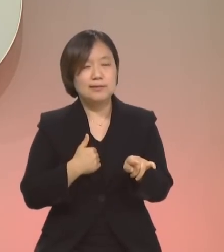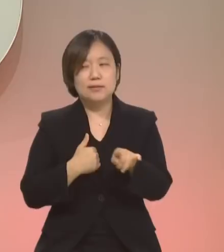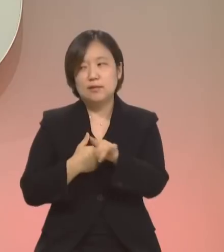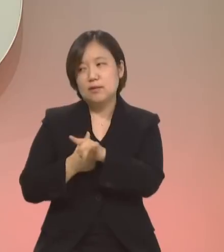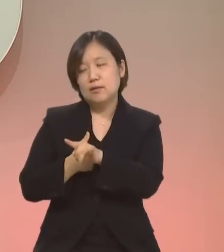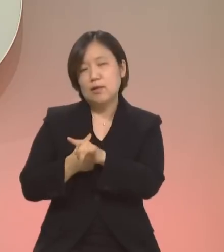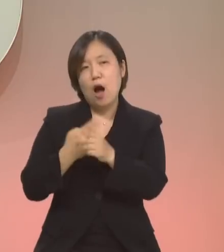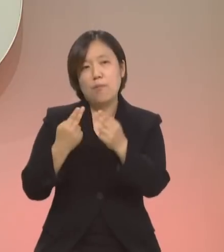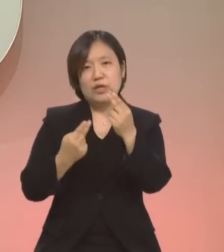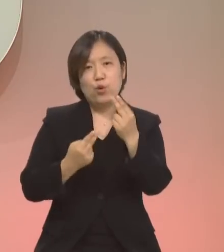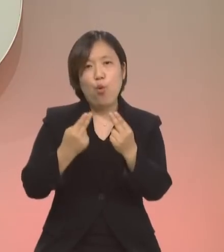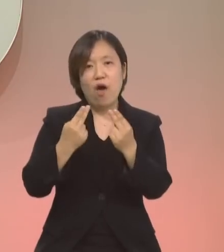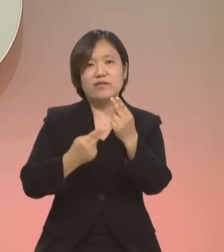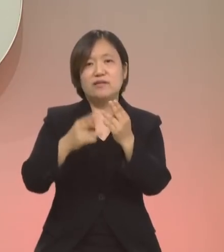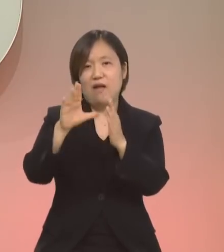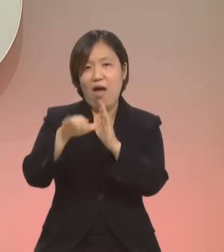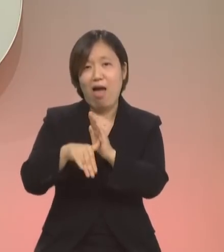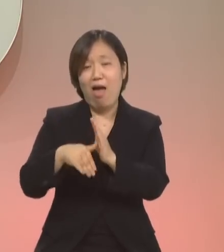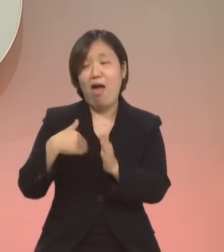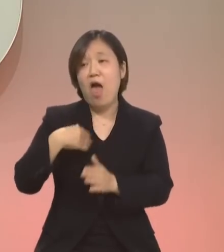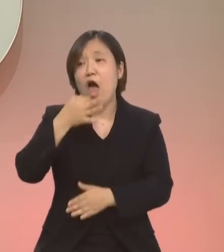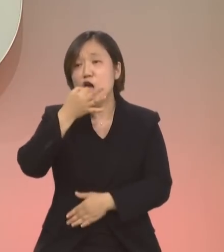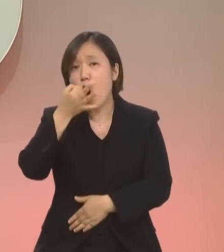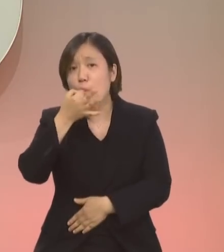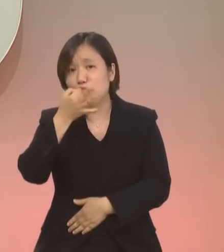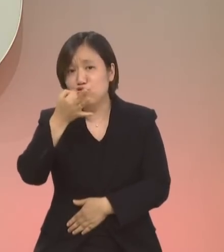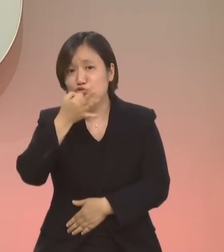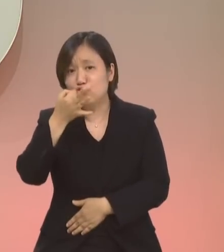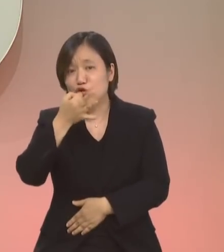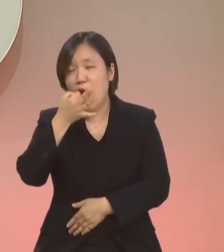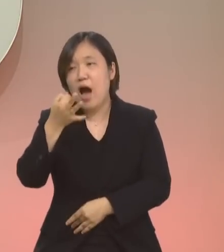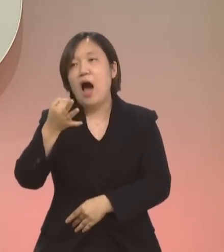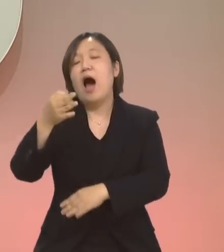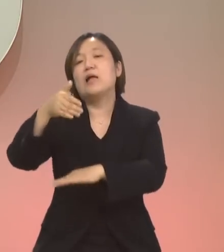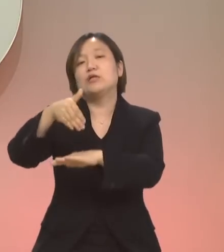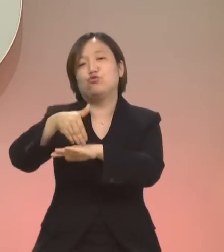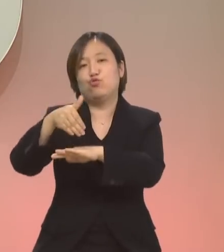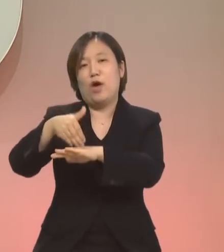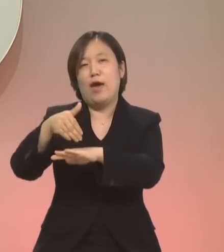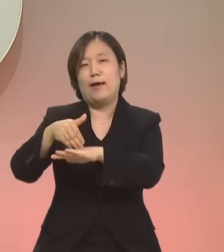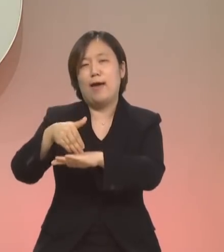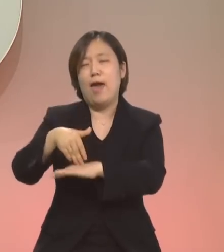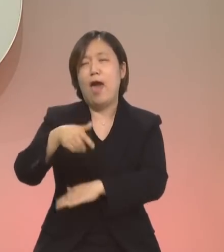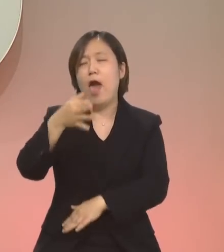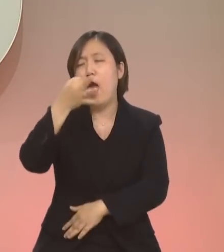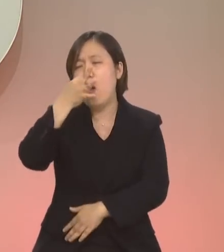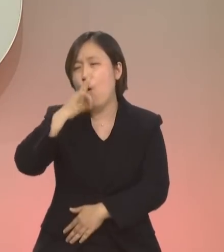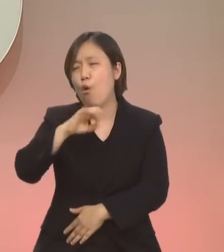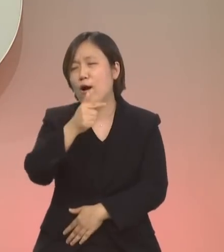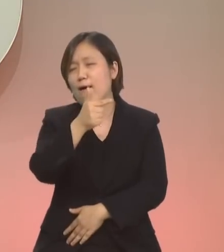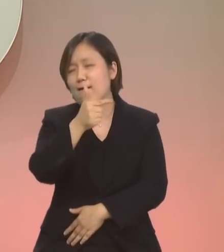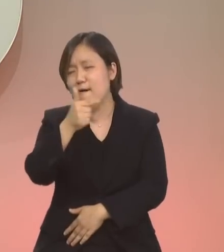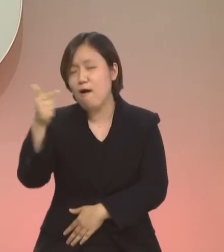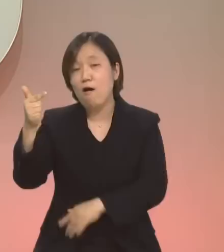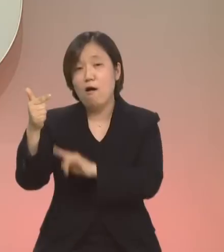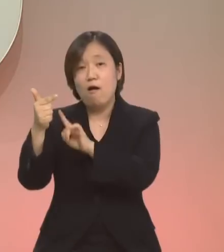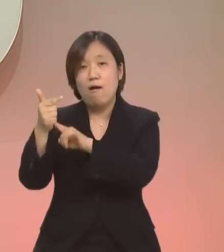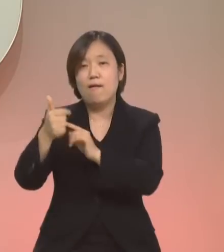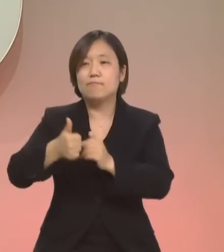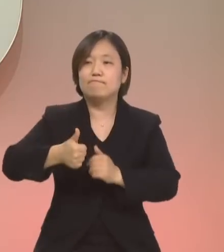보면 염불 수행의 훨씬 더 큰 효과가 있었던 것 같다라는 말씀을